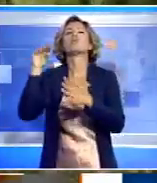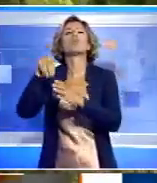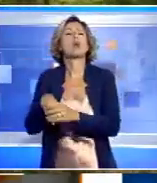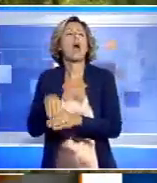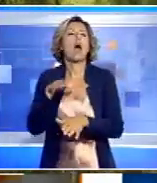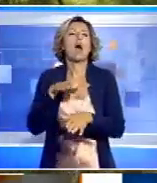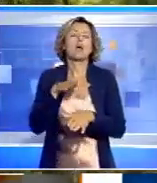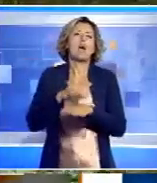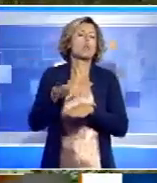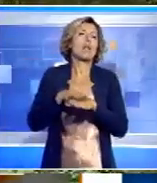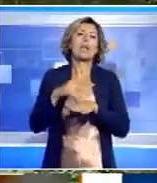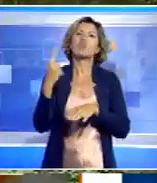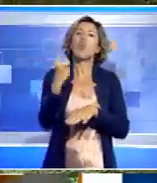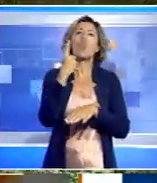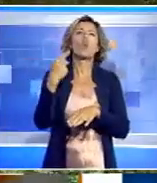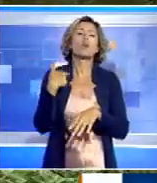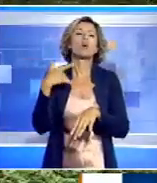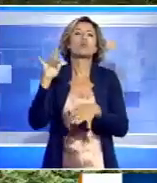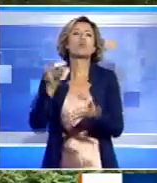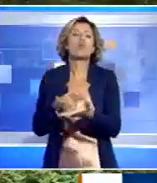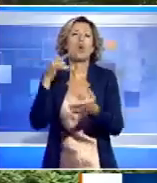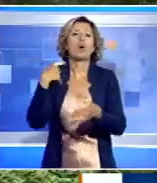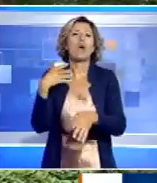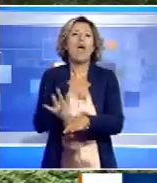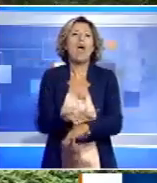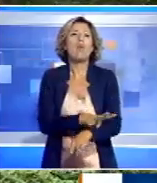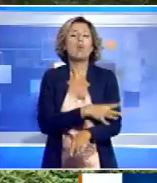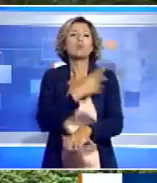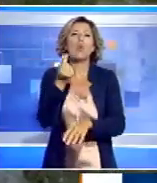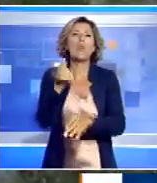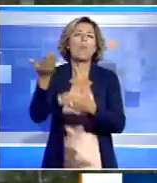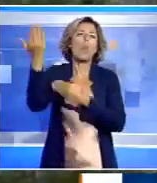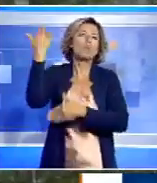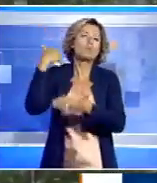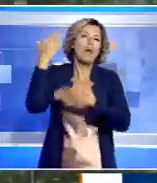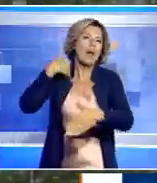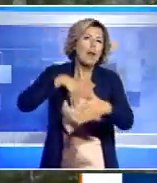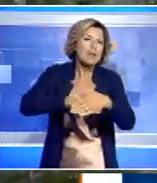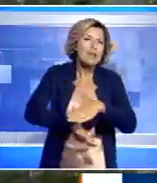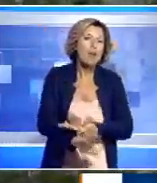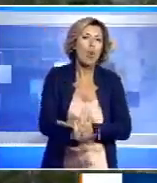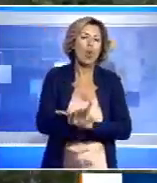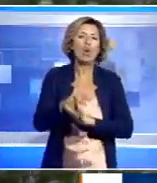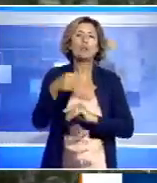unica, per andare a toccare emozioni che magari erano un po', non dico sepolte, ma che qua